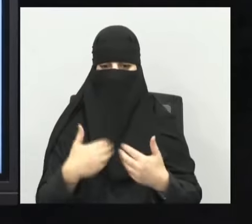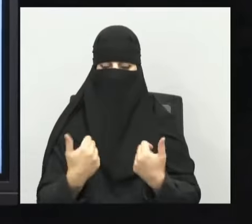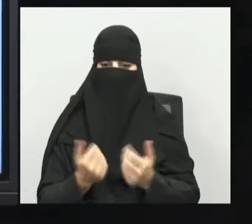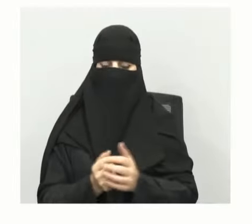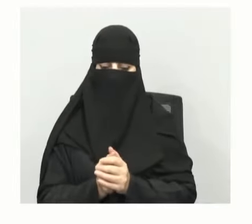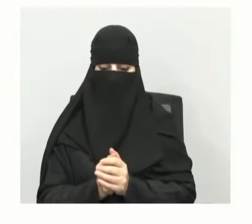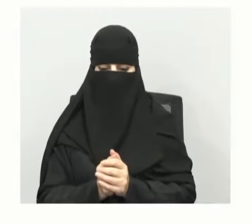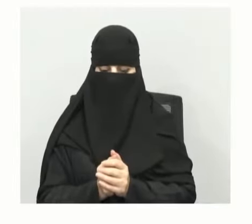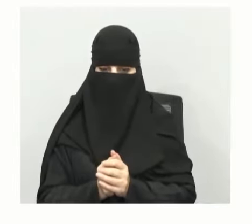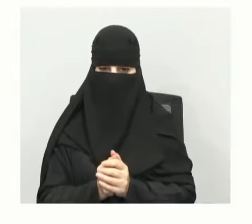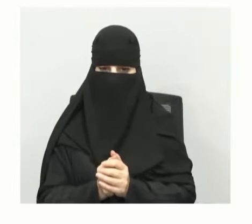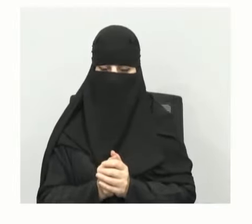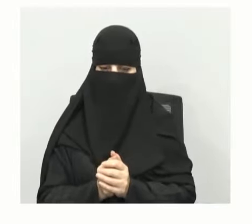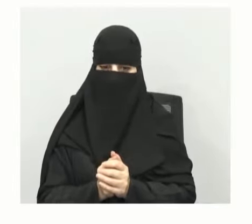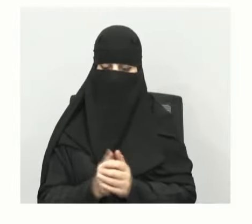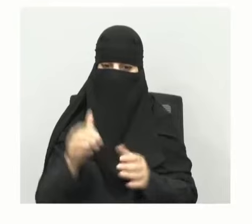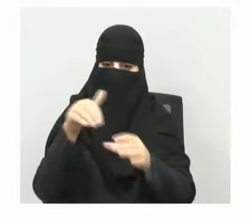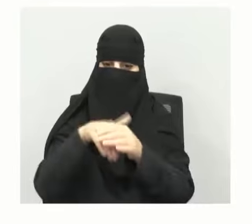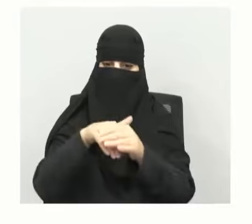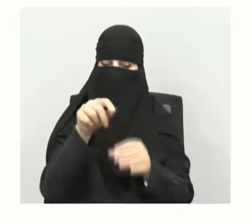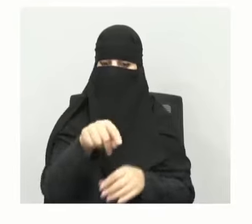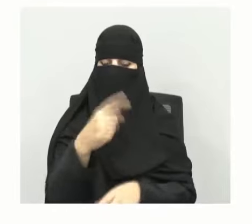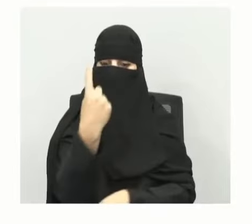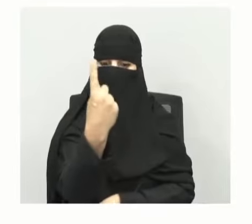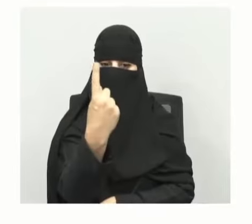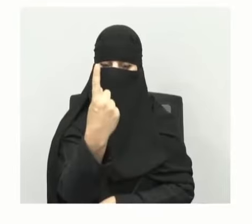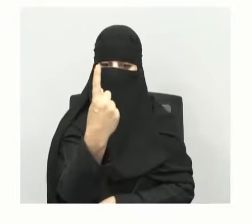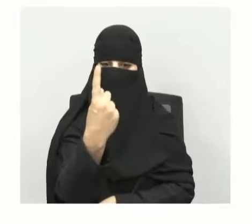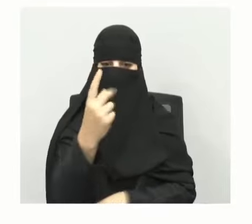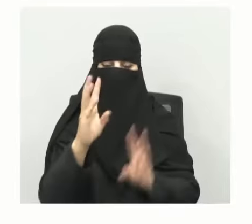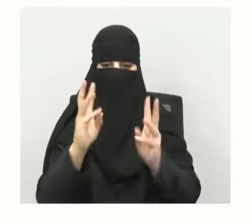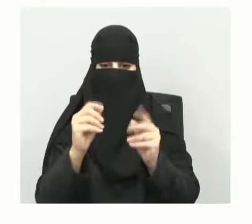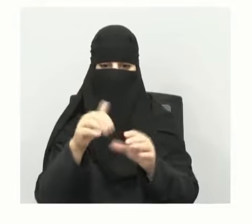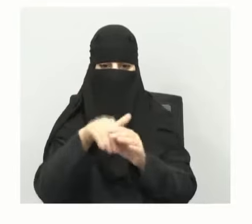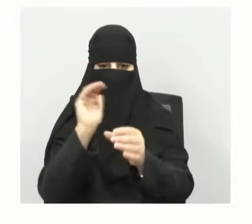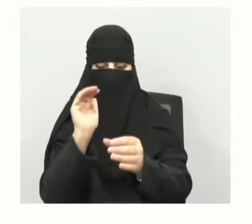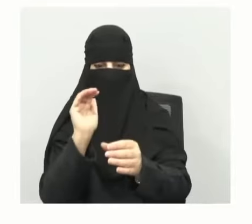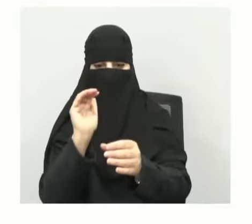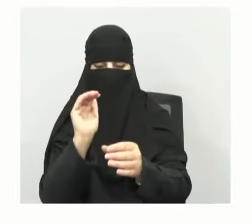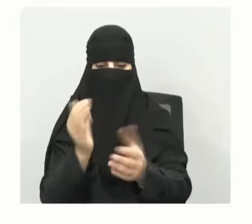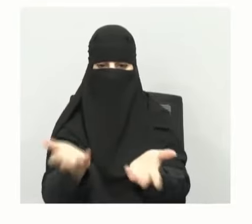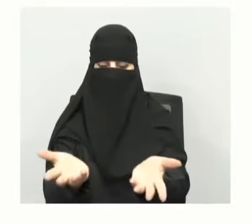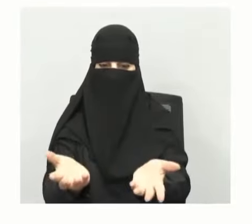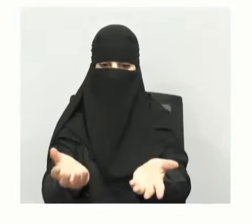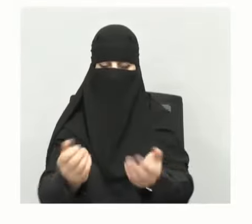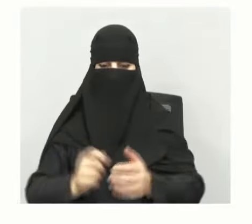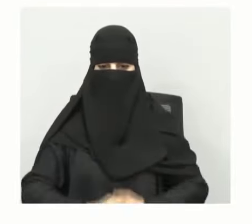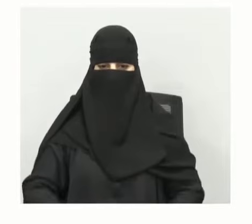بارك الله فيكم طيب يا ابطال المدخله هنا واحد كم ستكون المخرجه تفضلوا بارك الله